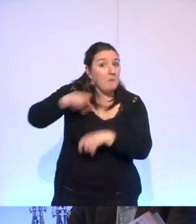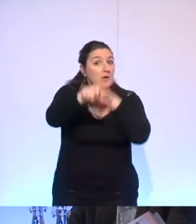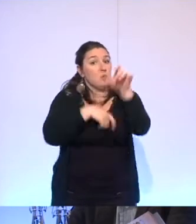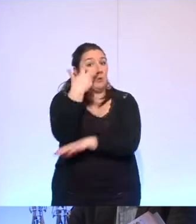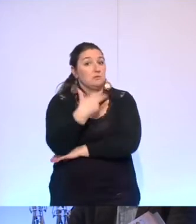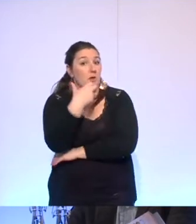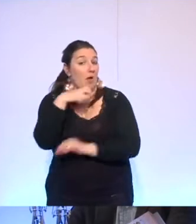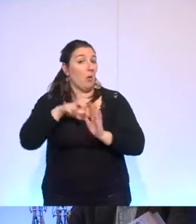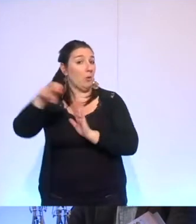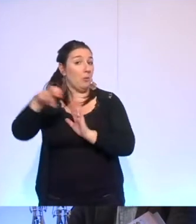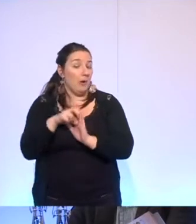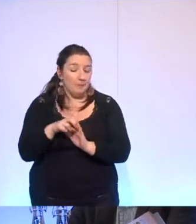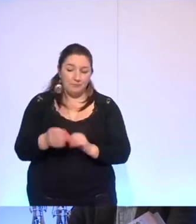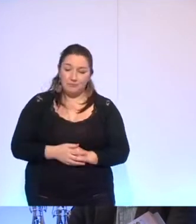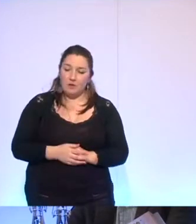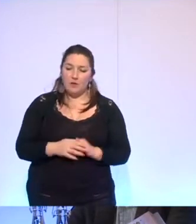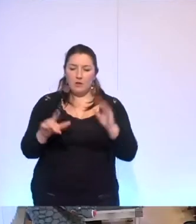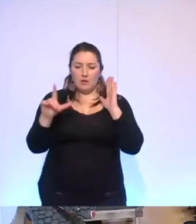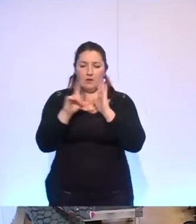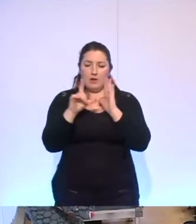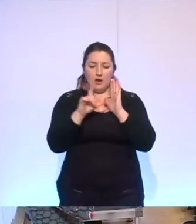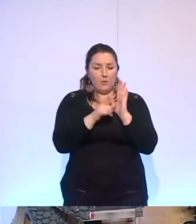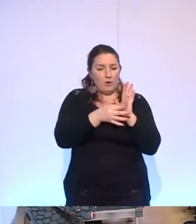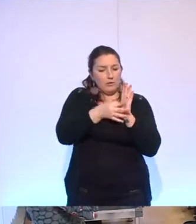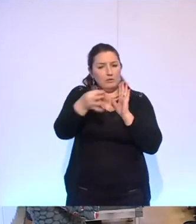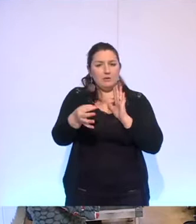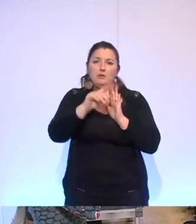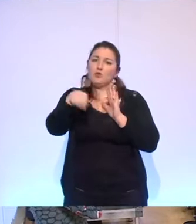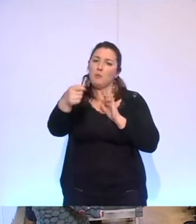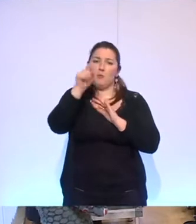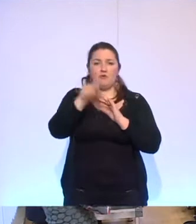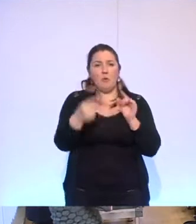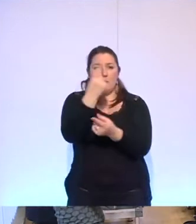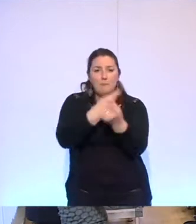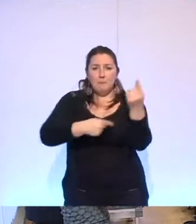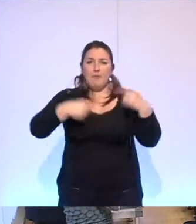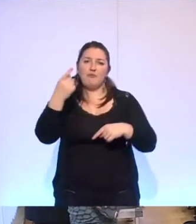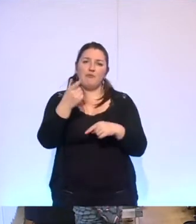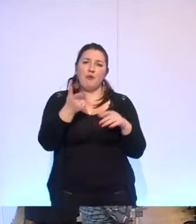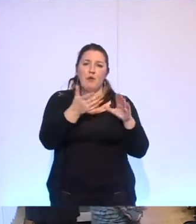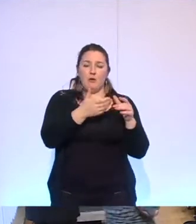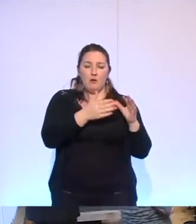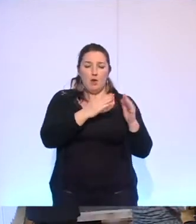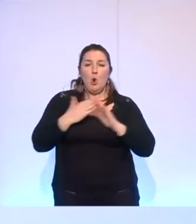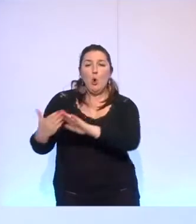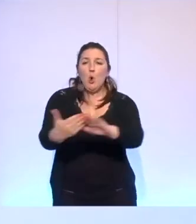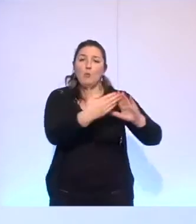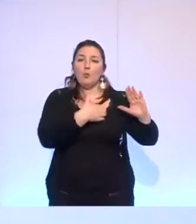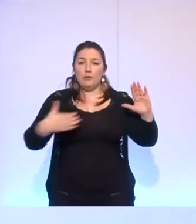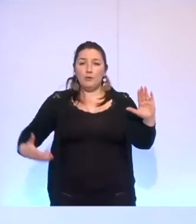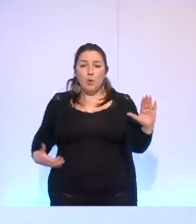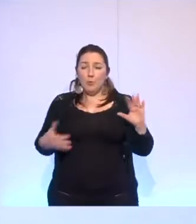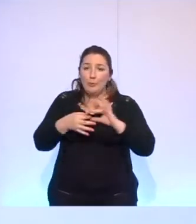La loi prévoit un passage en métropole. Grenoble s'engagera de toute son énergie pour faire de ce passage une